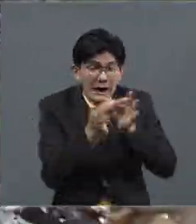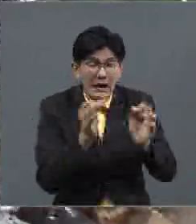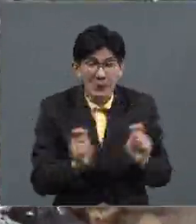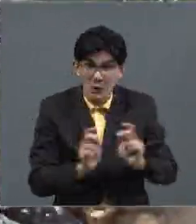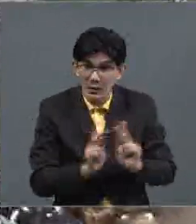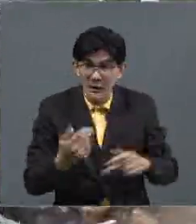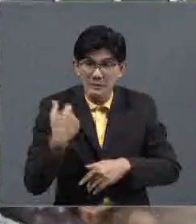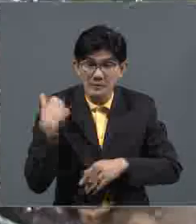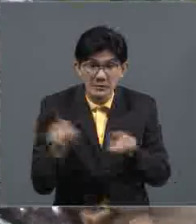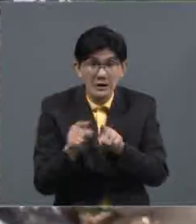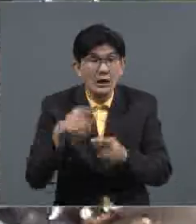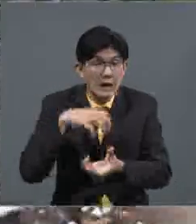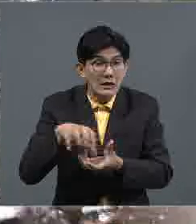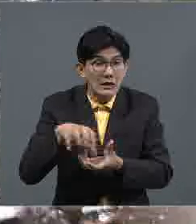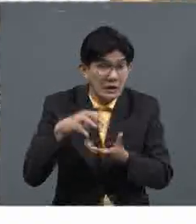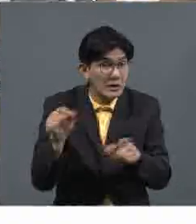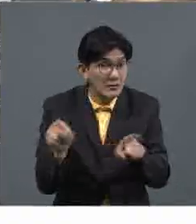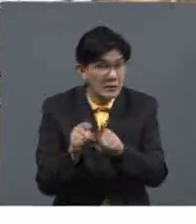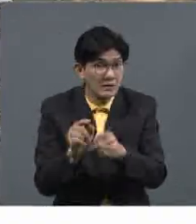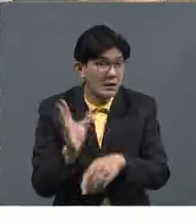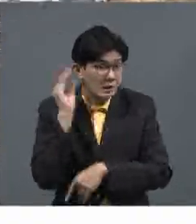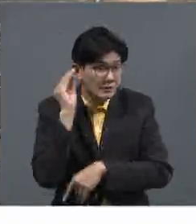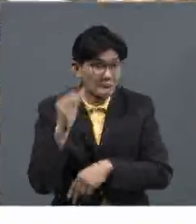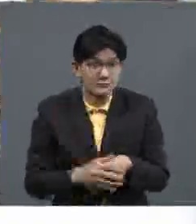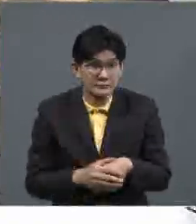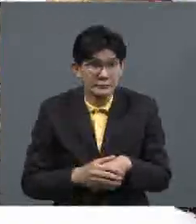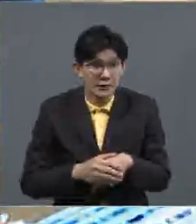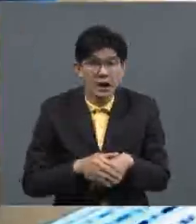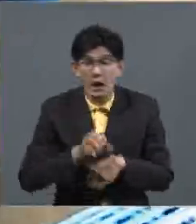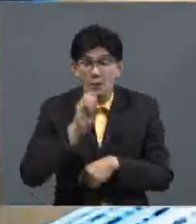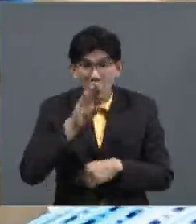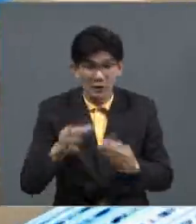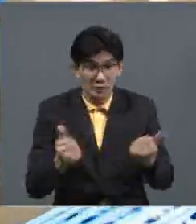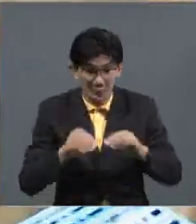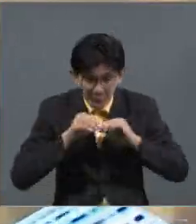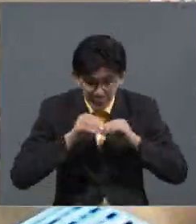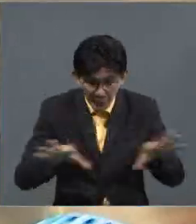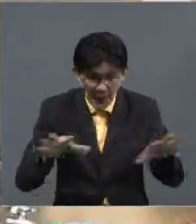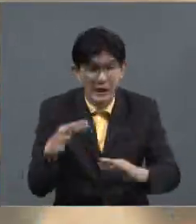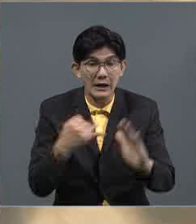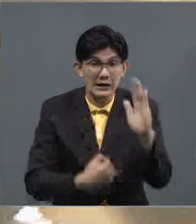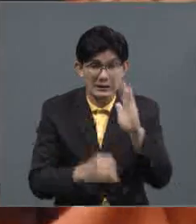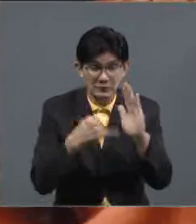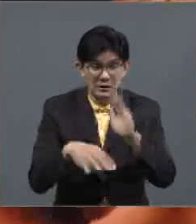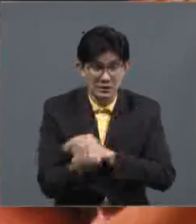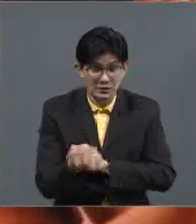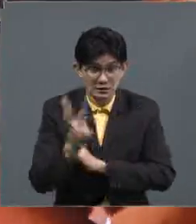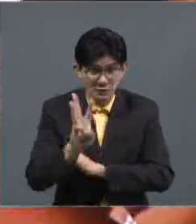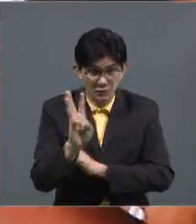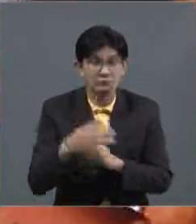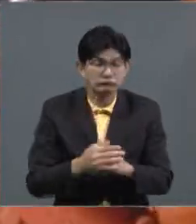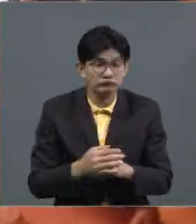เหมือนกับที่แถลงเมื่อวานที่เราเล่าให้คุณผู้ชมฟังไปก็อัปเดตว่าภาพรวมตอนนี้ระบาดไป16จังหวัดแล้วนะครับแล้วไล่เรีย